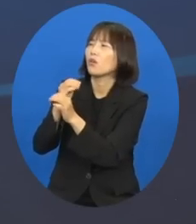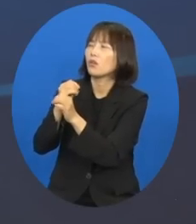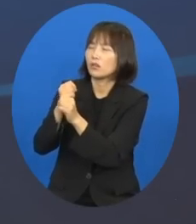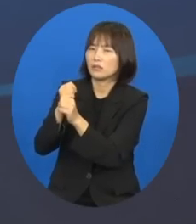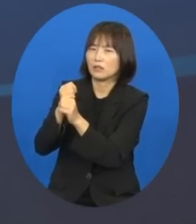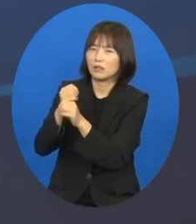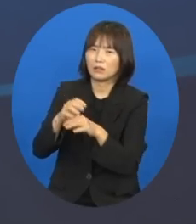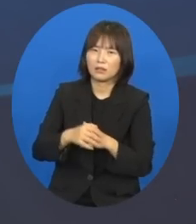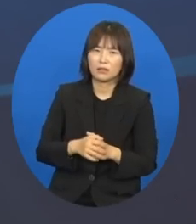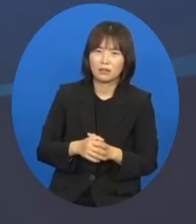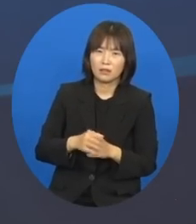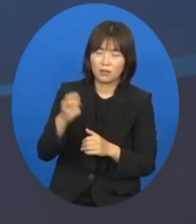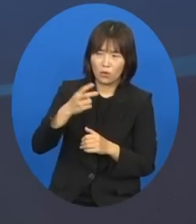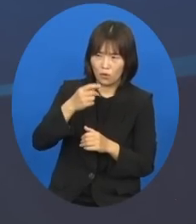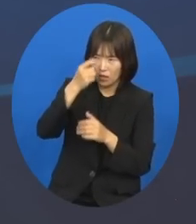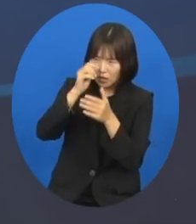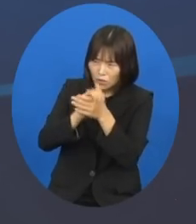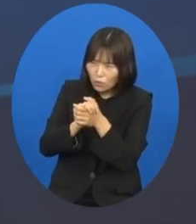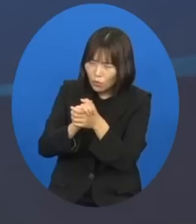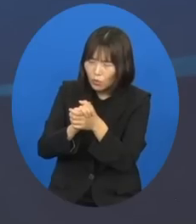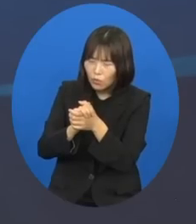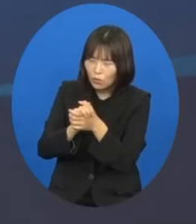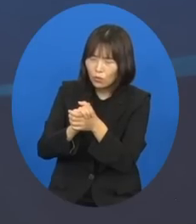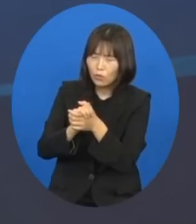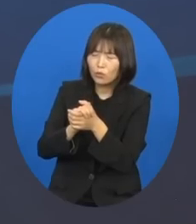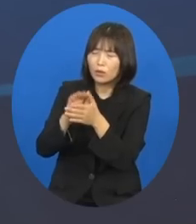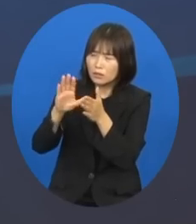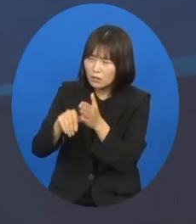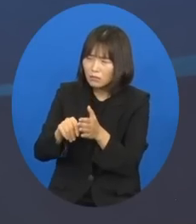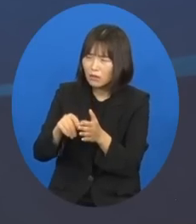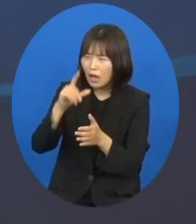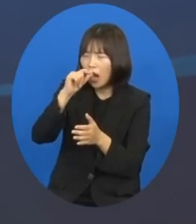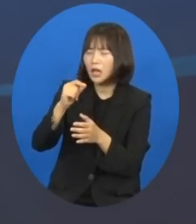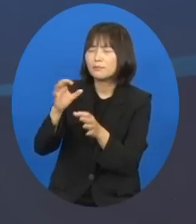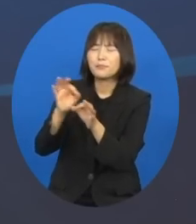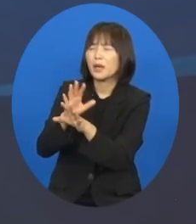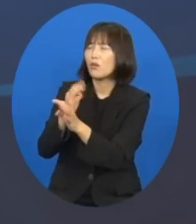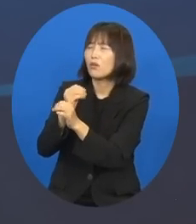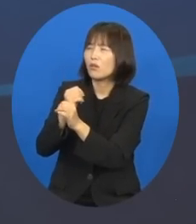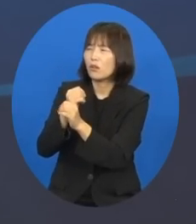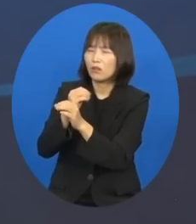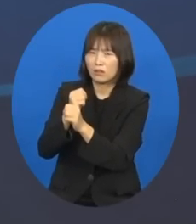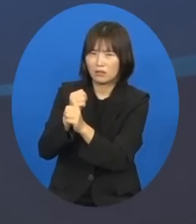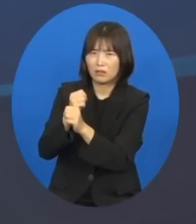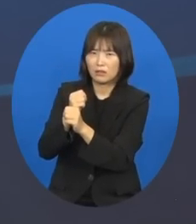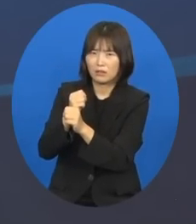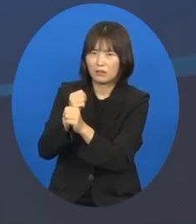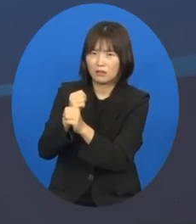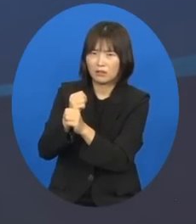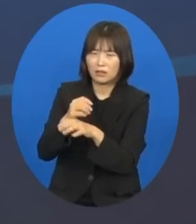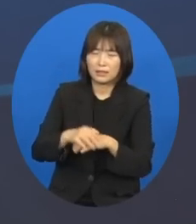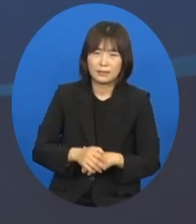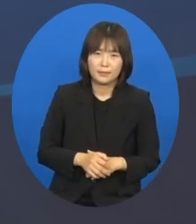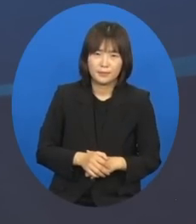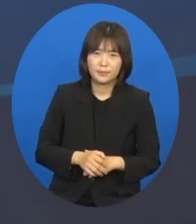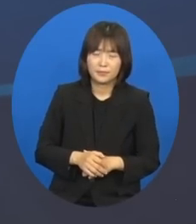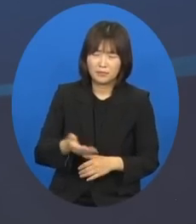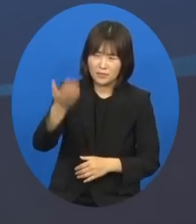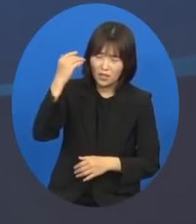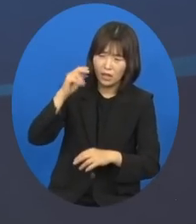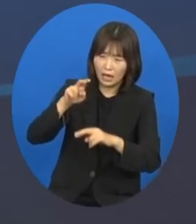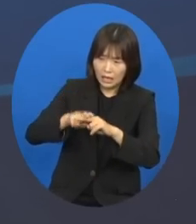다음 날로 와서 기도 시작할 됐고요 됐고요 그러니까 가시 빼 주실 거예요 안 빼주실 거예요 앉기만 하면 은혜의 눈물을 흘리던